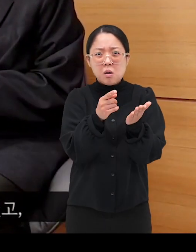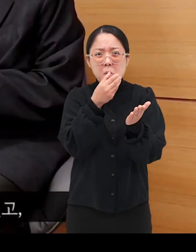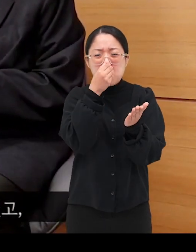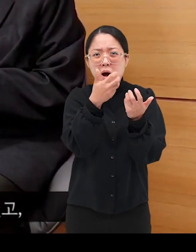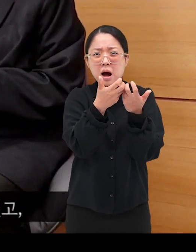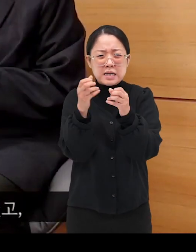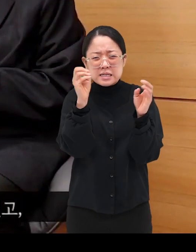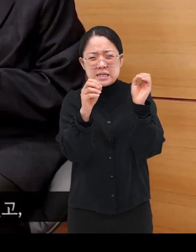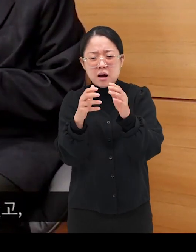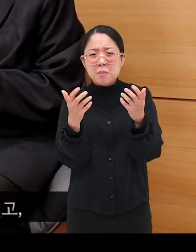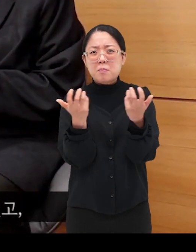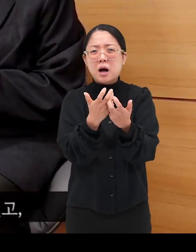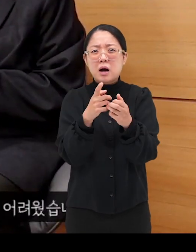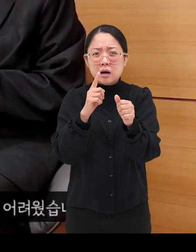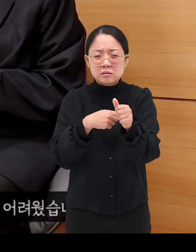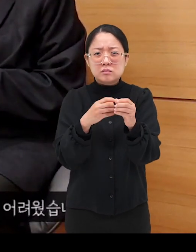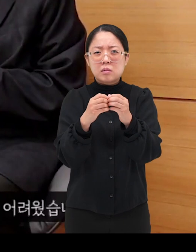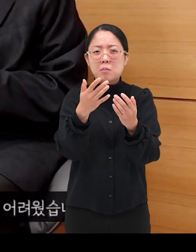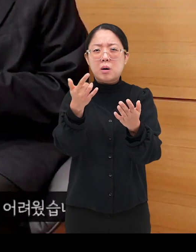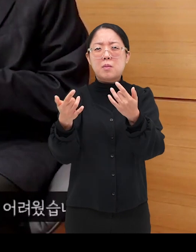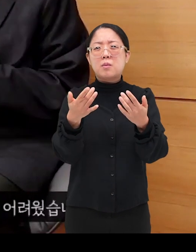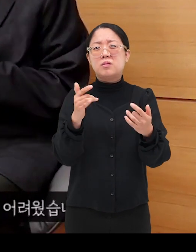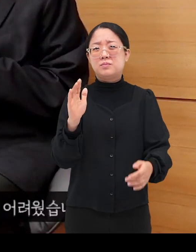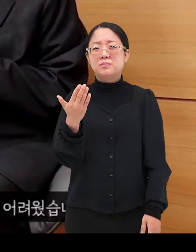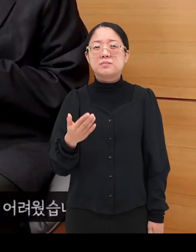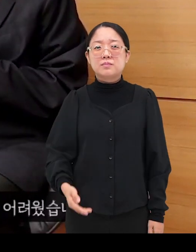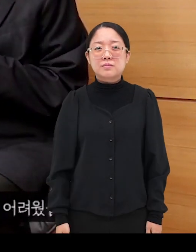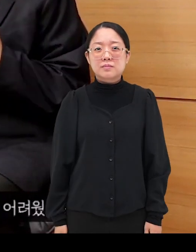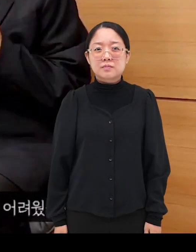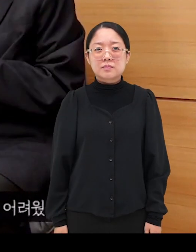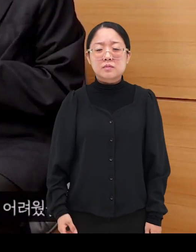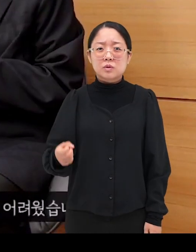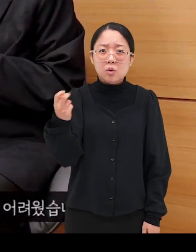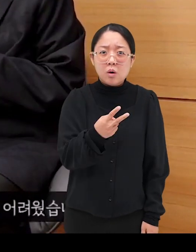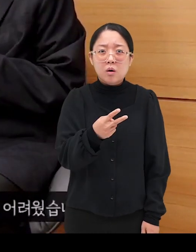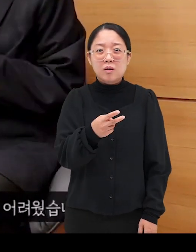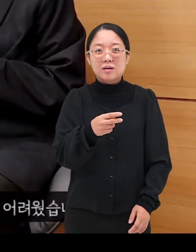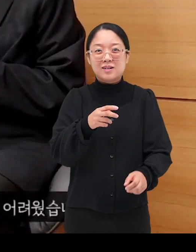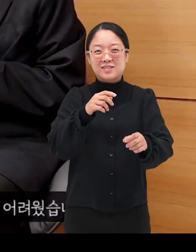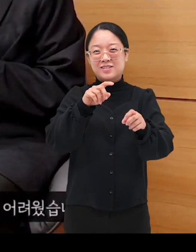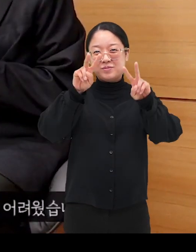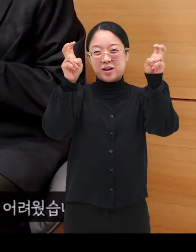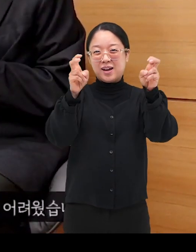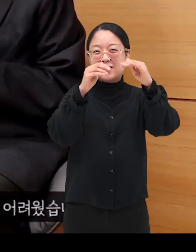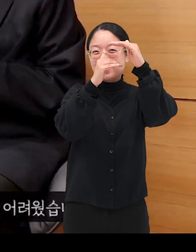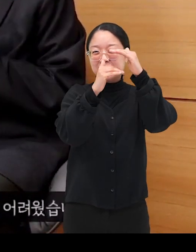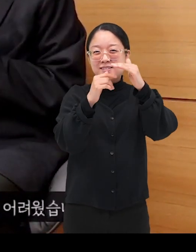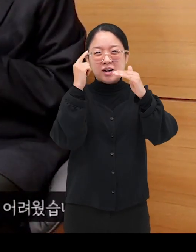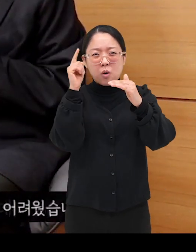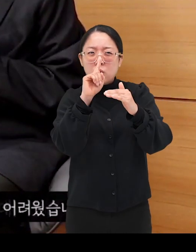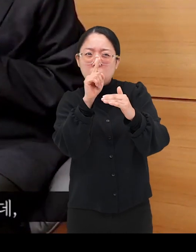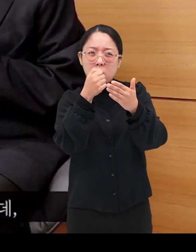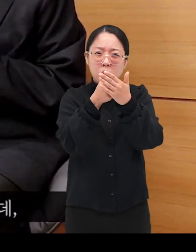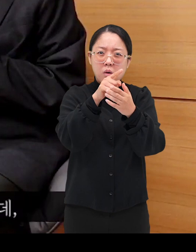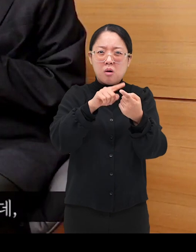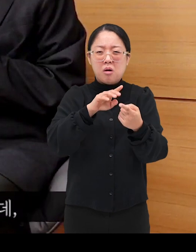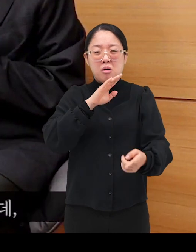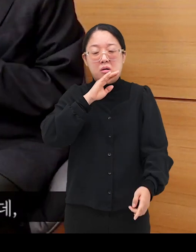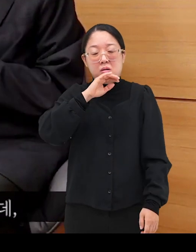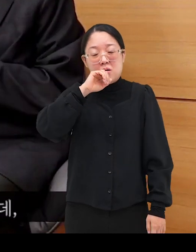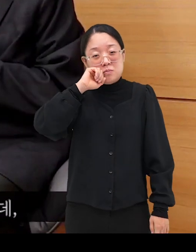개의 글을 뺐어야 됐고 그리고 나중에 목차의 순서를 어떻게 정할 것인지에 대해서도 어려웠습니다.